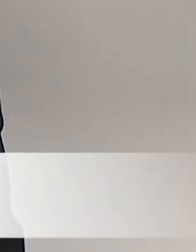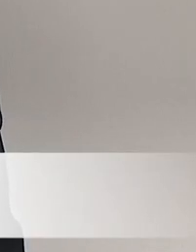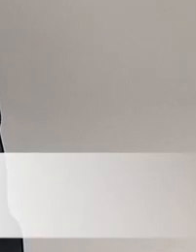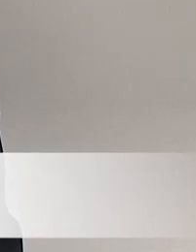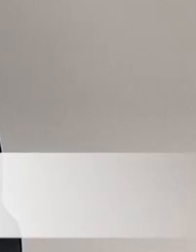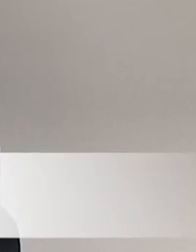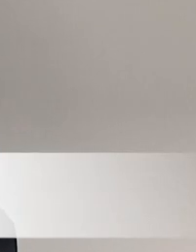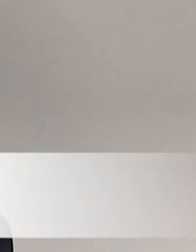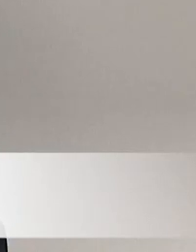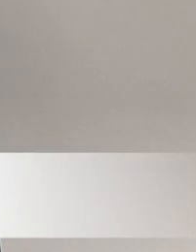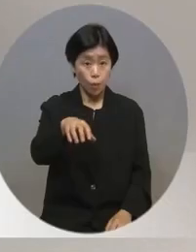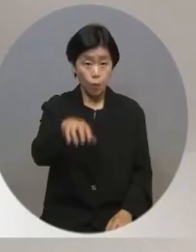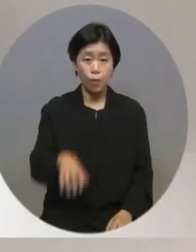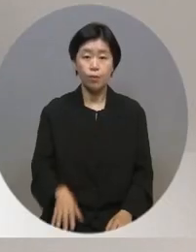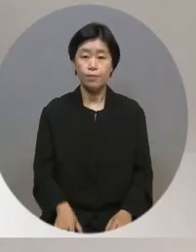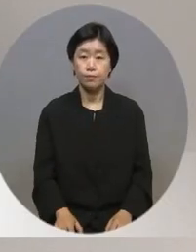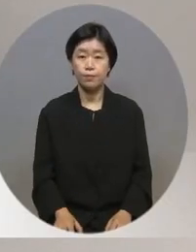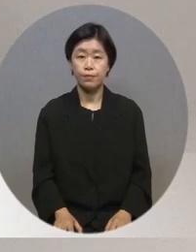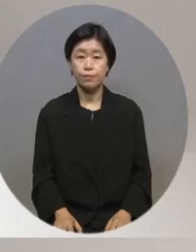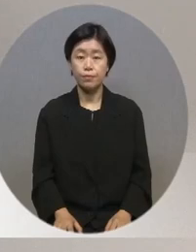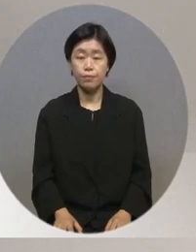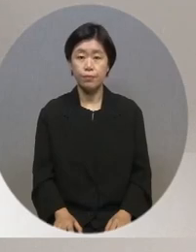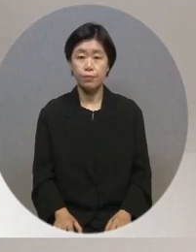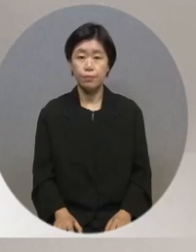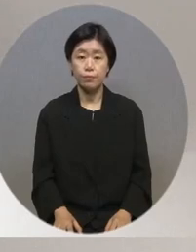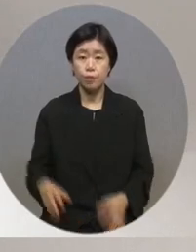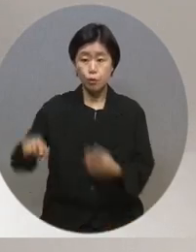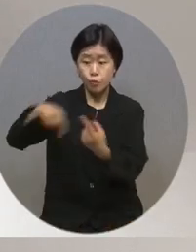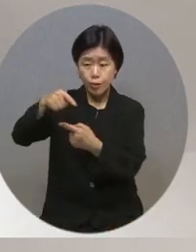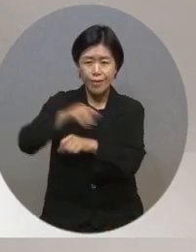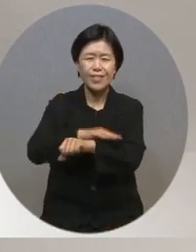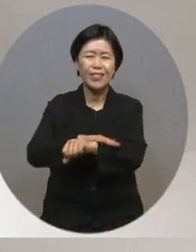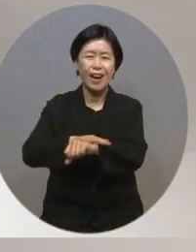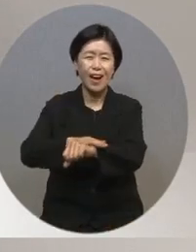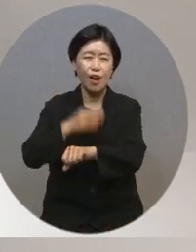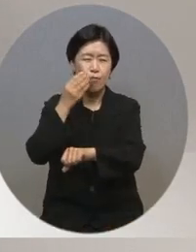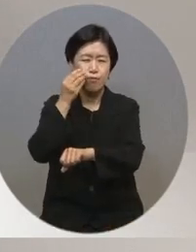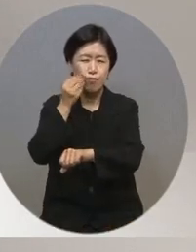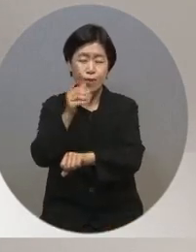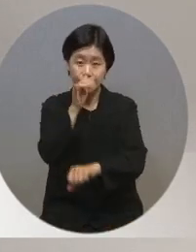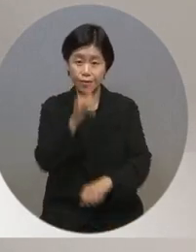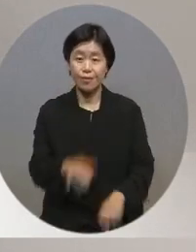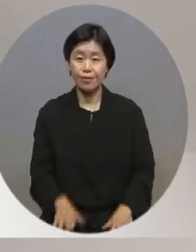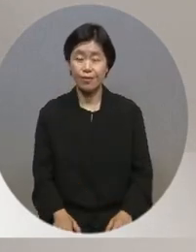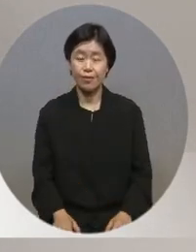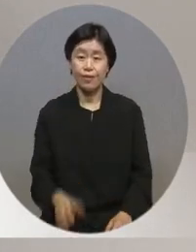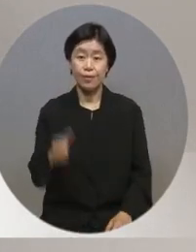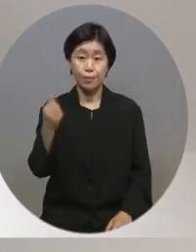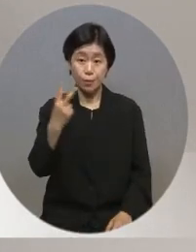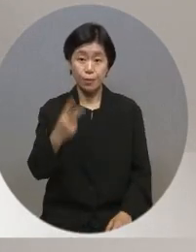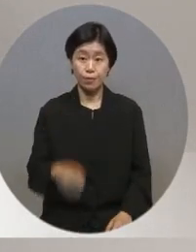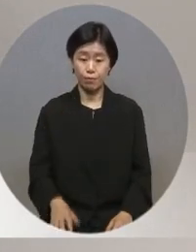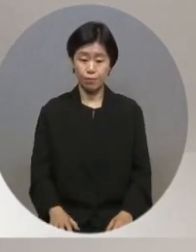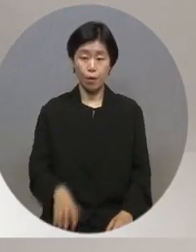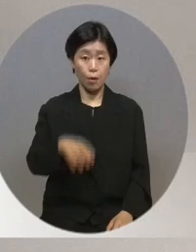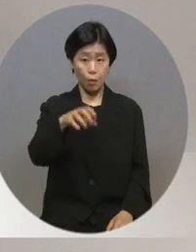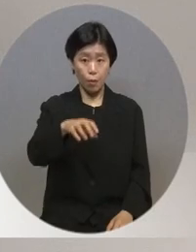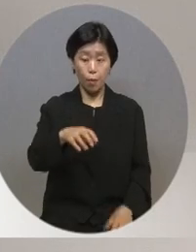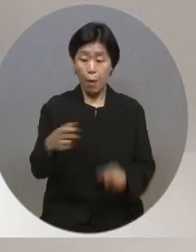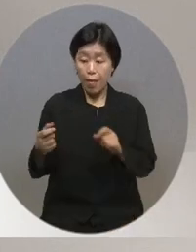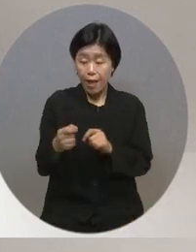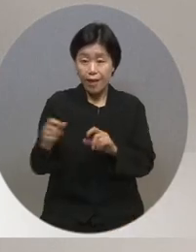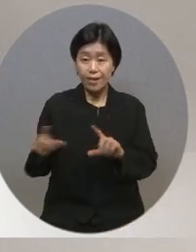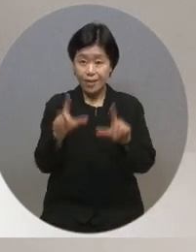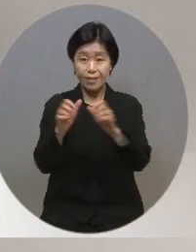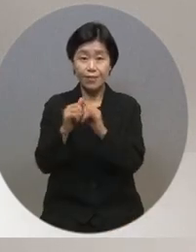저희 금천구 쉼터가 정말로 잘 운영되고 있고 또 많이 또 지역